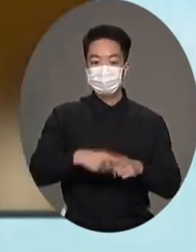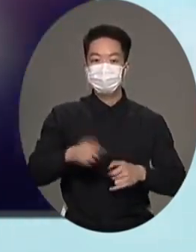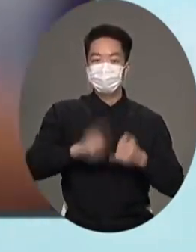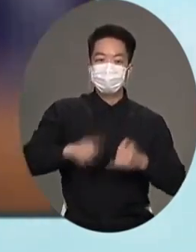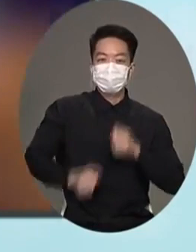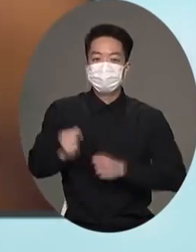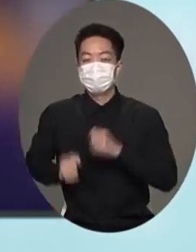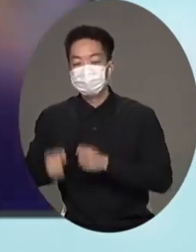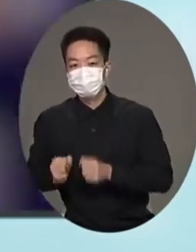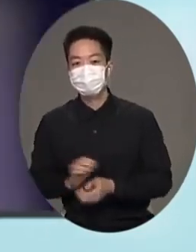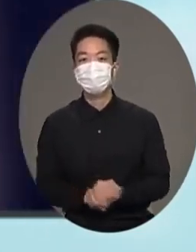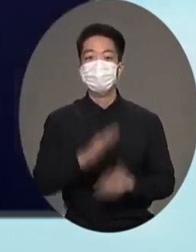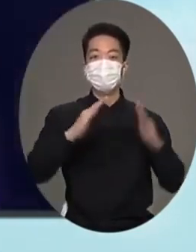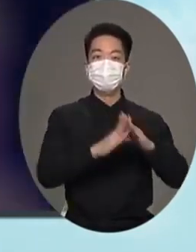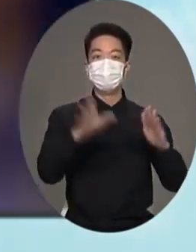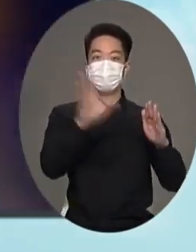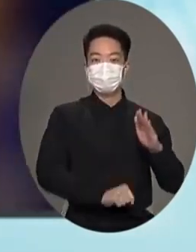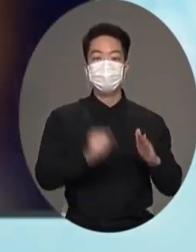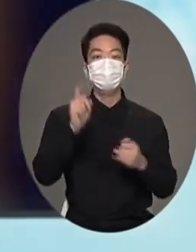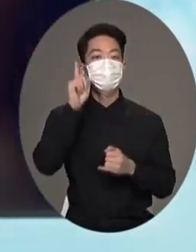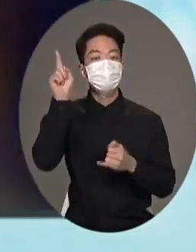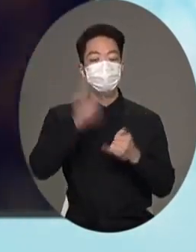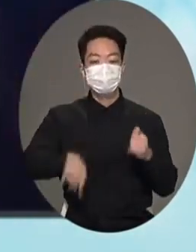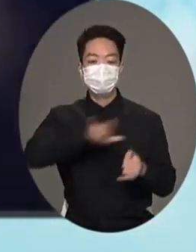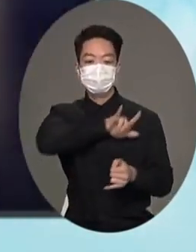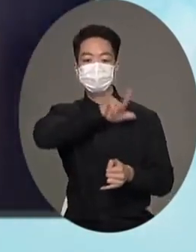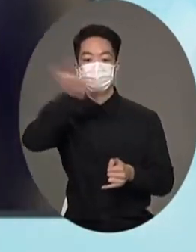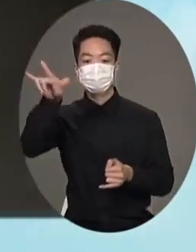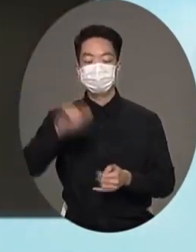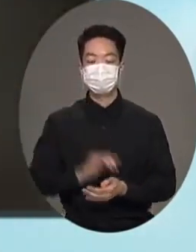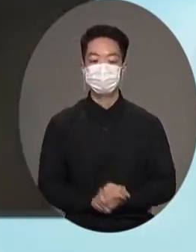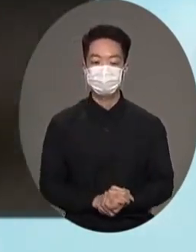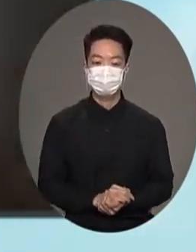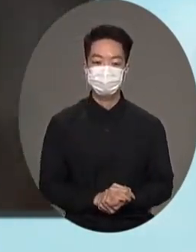门，父老携幼希望赶上最后一班民航客机，